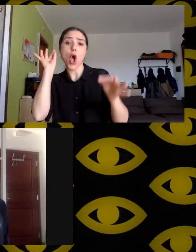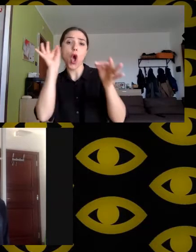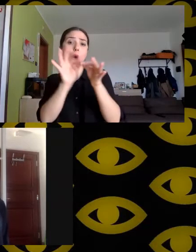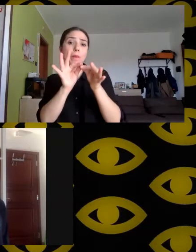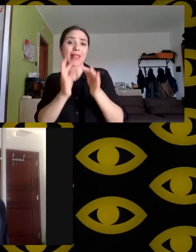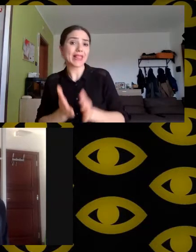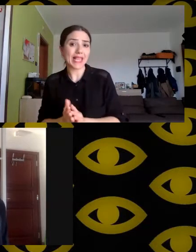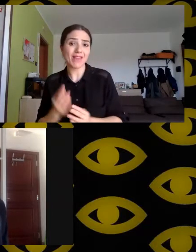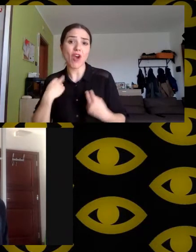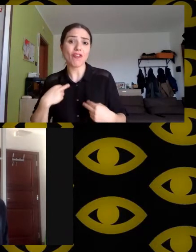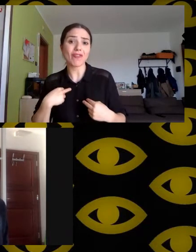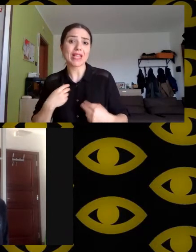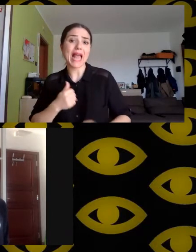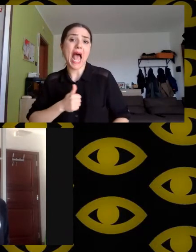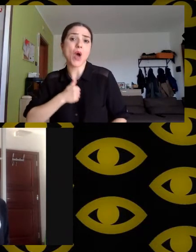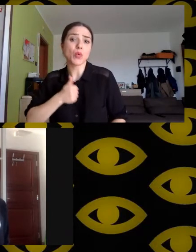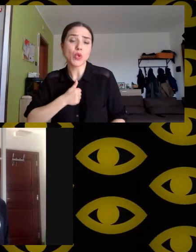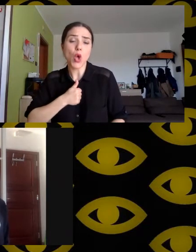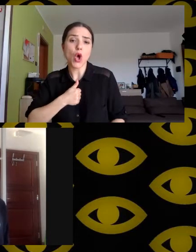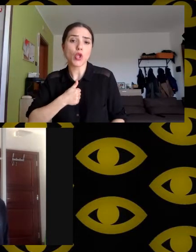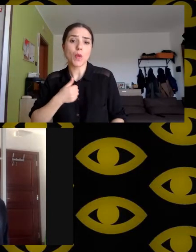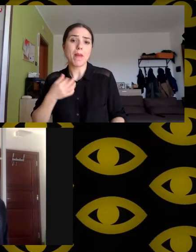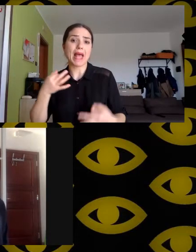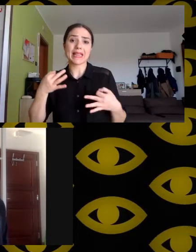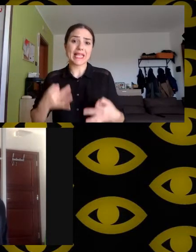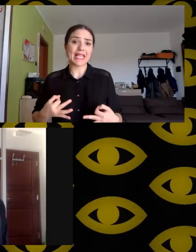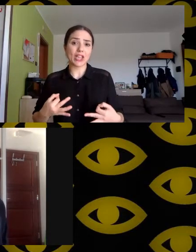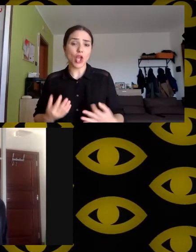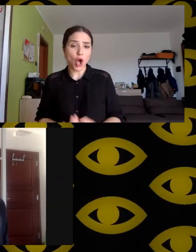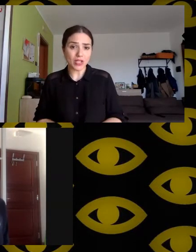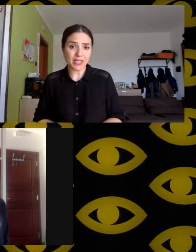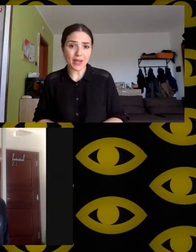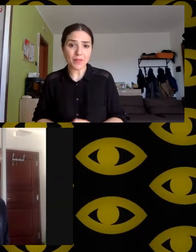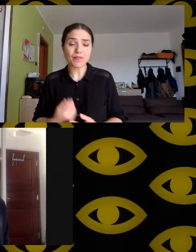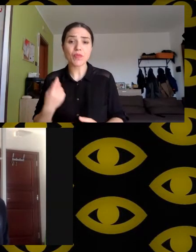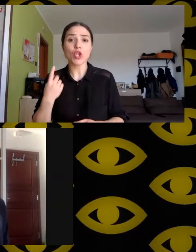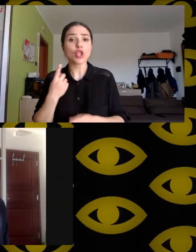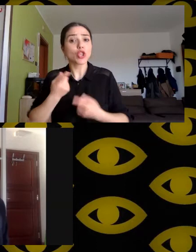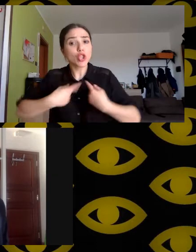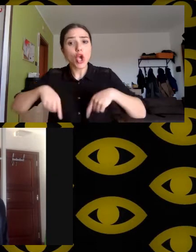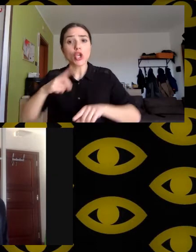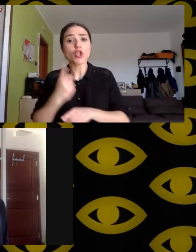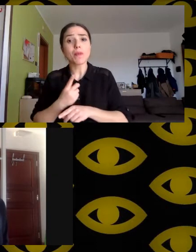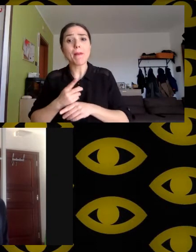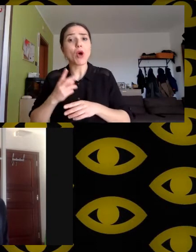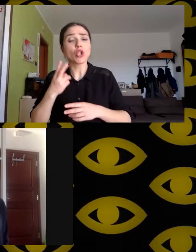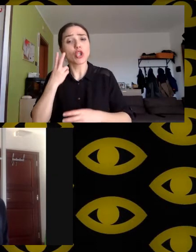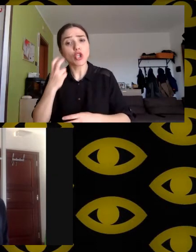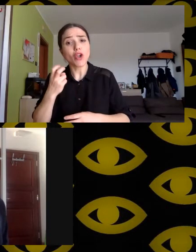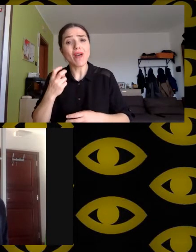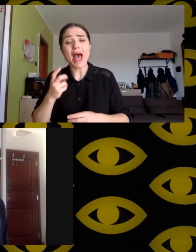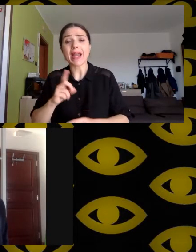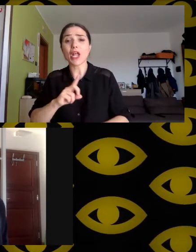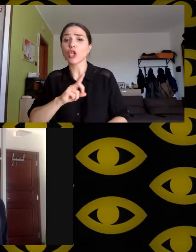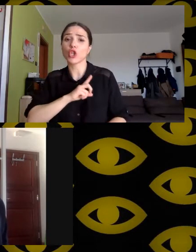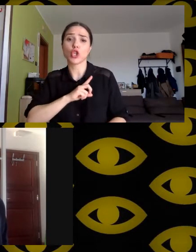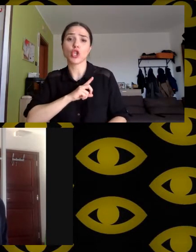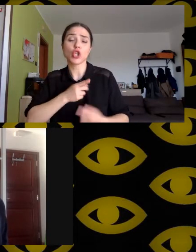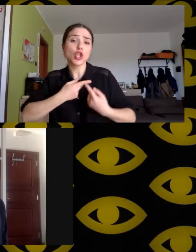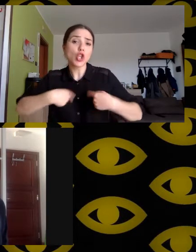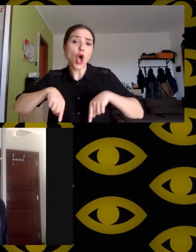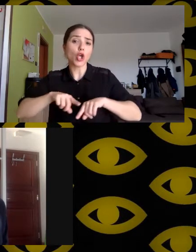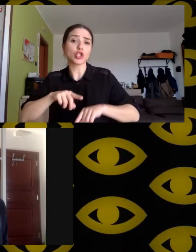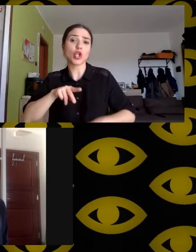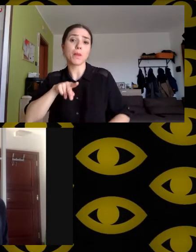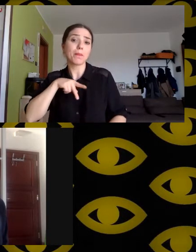vita dignitosa. Quindi va bene così. Noi dobbiamo trovare il nostro metodo. Ci sono 12 parole chiave che a me hanno